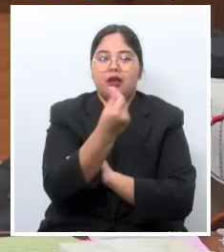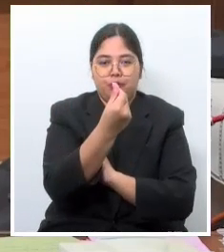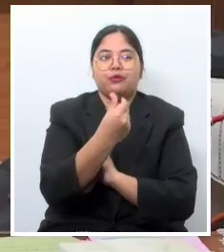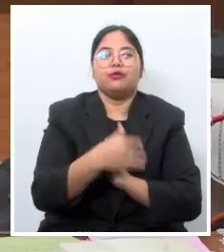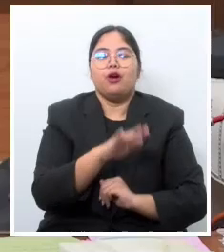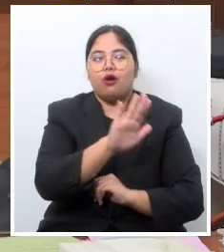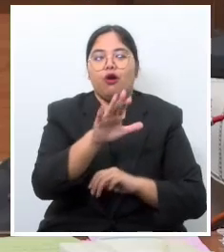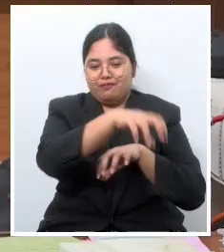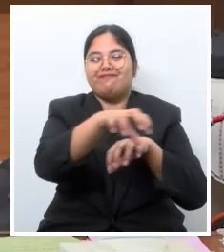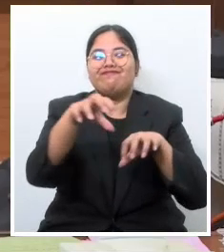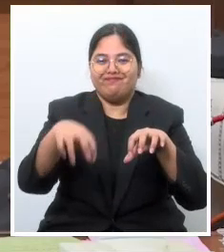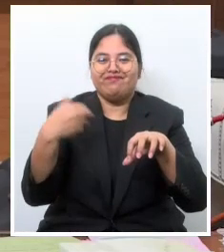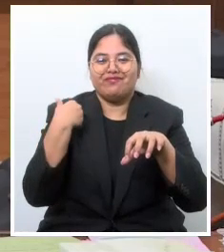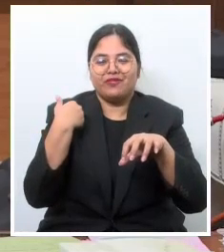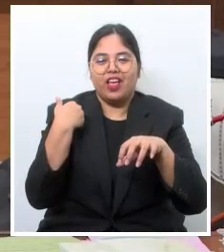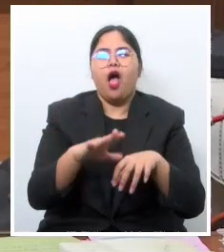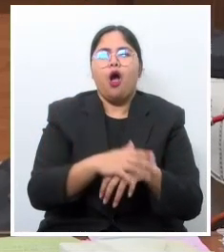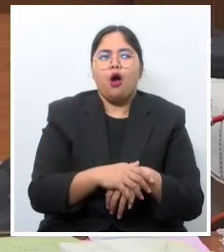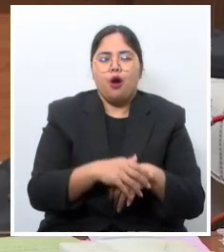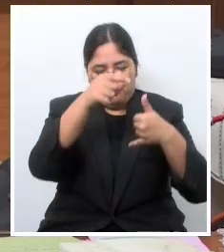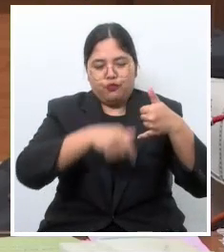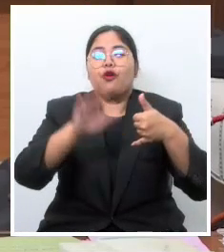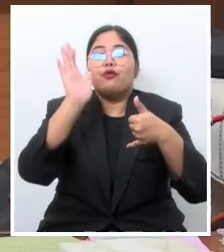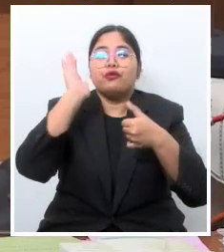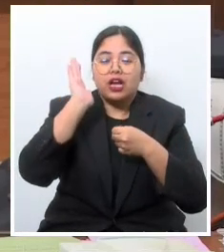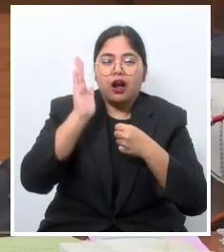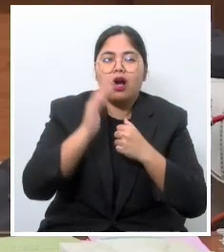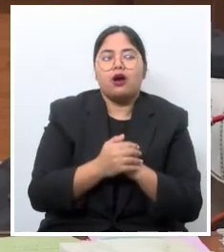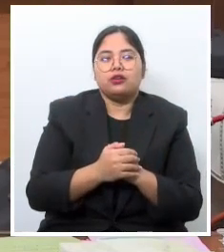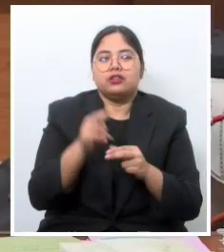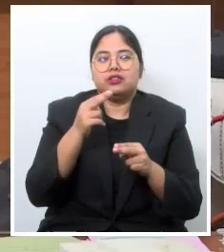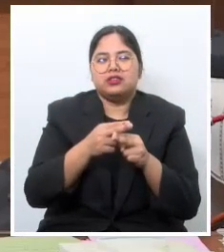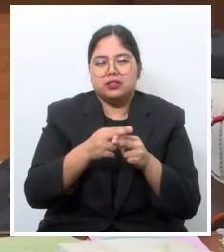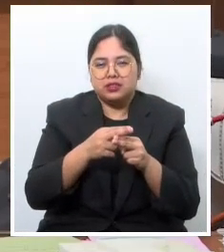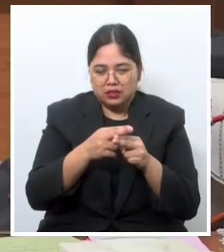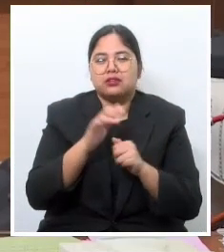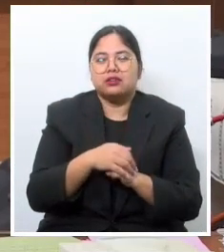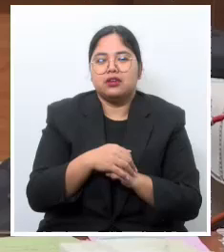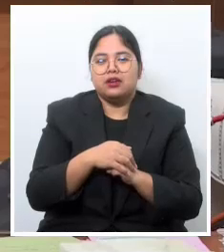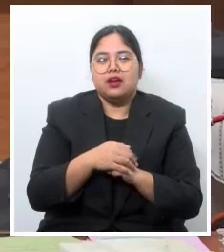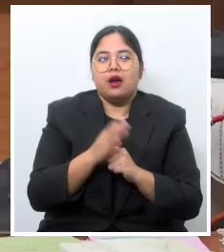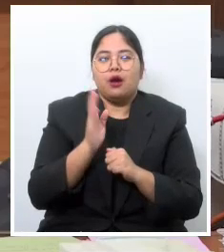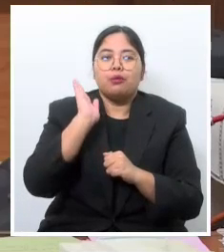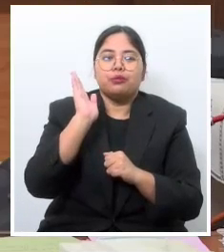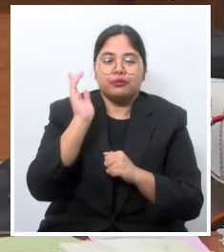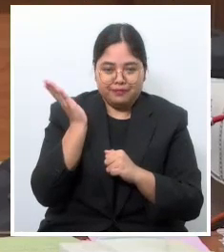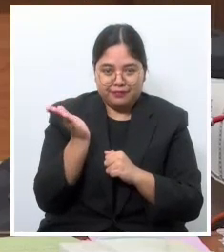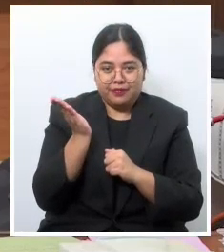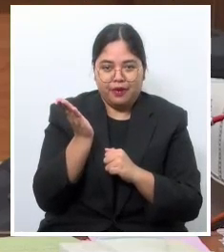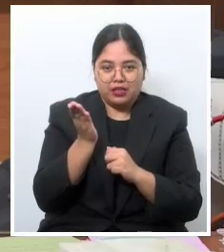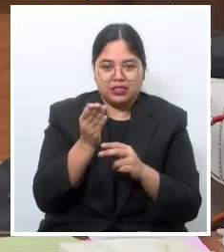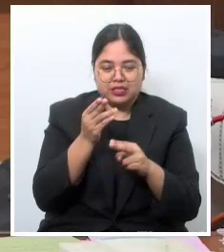เ่อวิทยากรสำคัญท่านนึงที่ควรจะเอ่ยนำก็คือท่านบรรทูลล่ำซำนะครับเป็นท่านที่